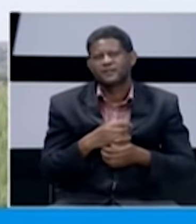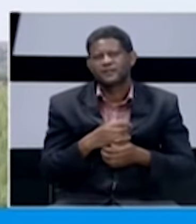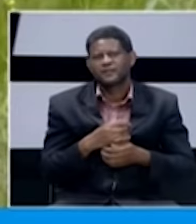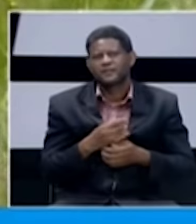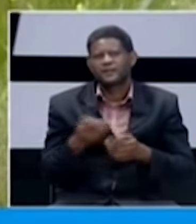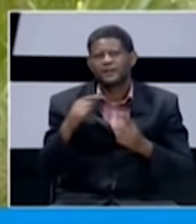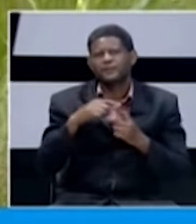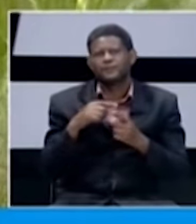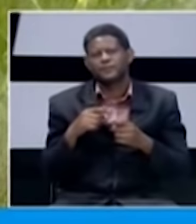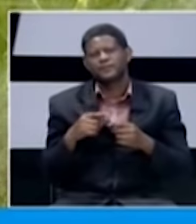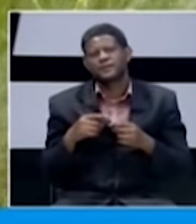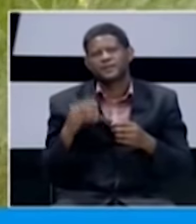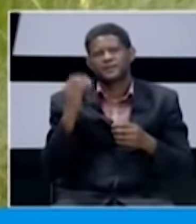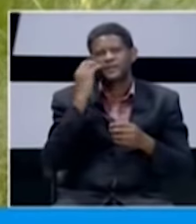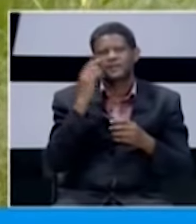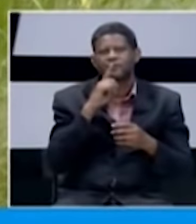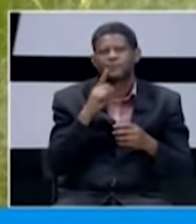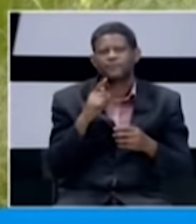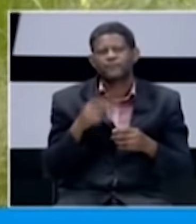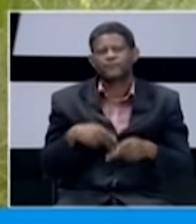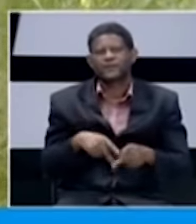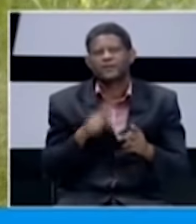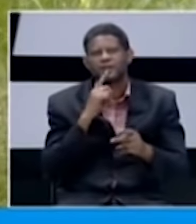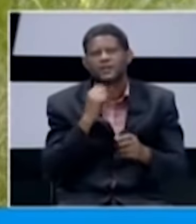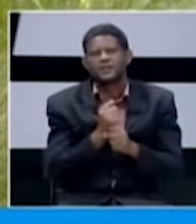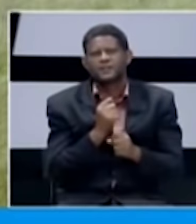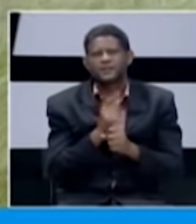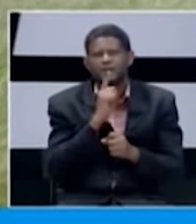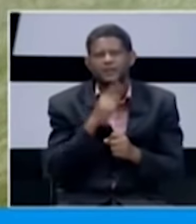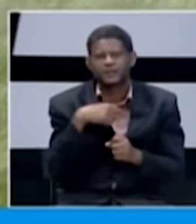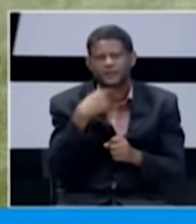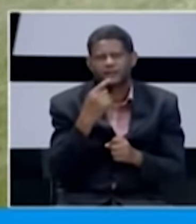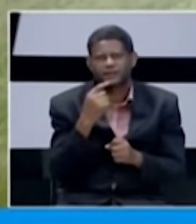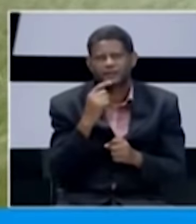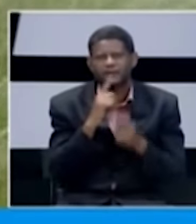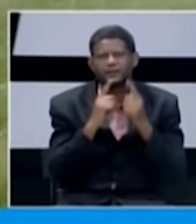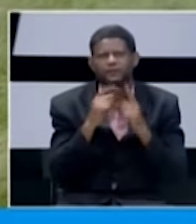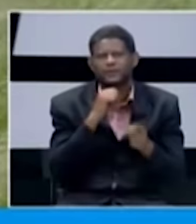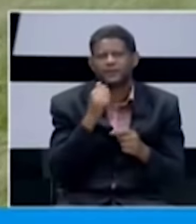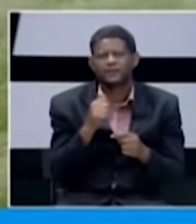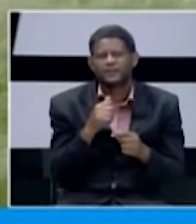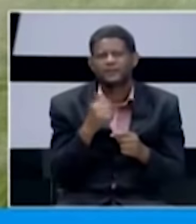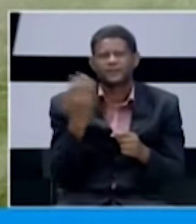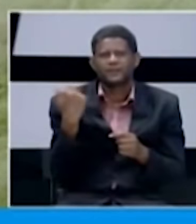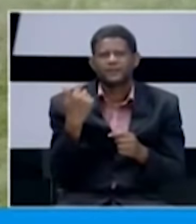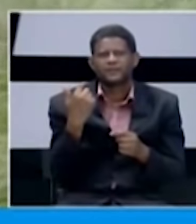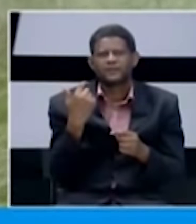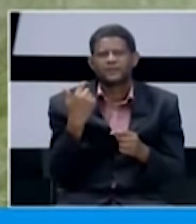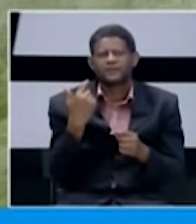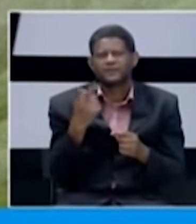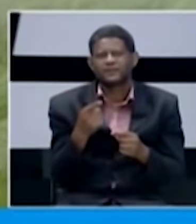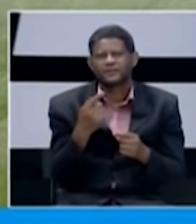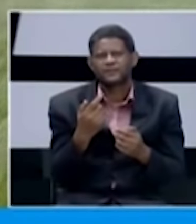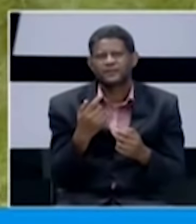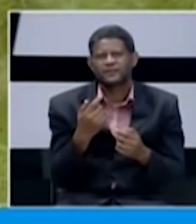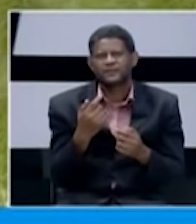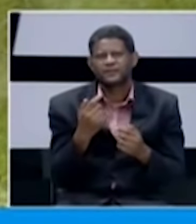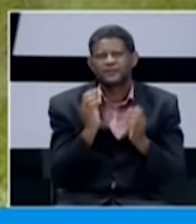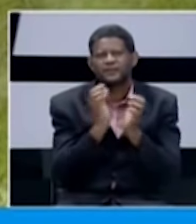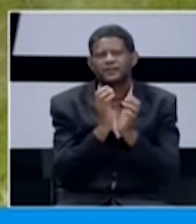حرسية تقاحين لي فرحي الخيكة يتوري لي نيرو خاص قاوع عرم خالي لنا قدائل لا ونقدو